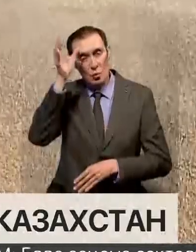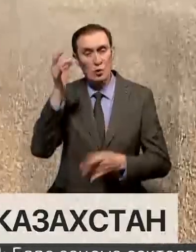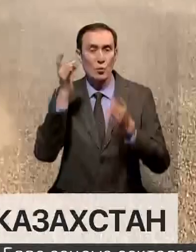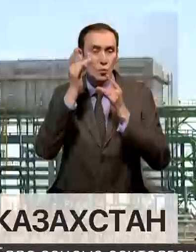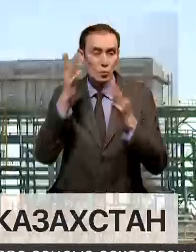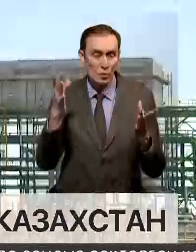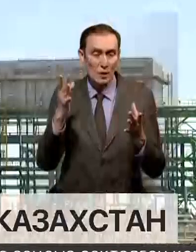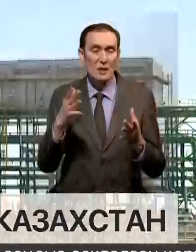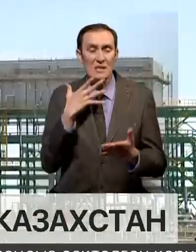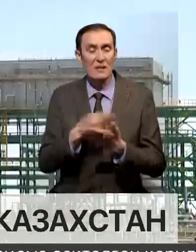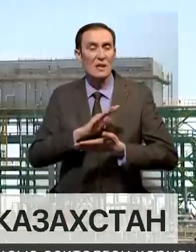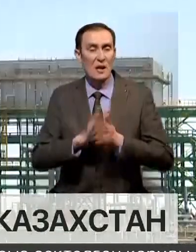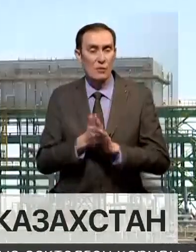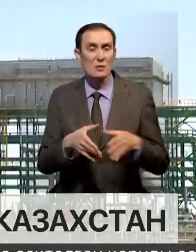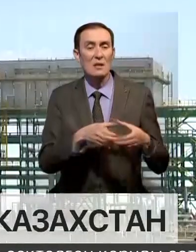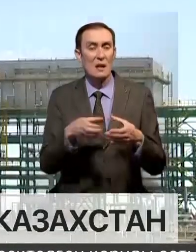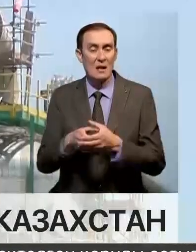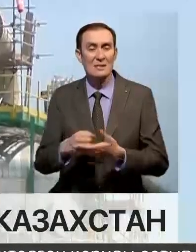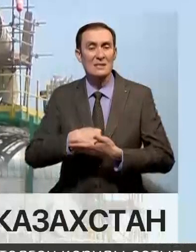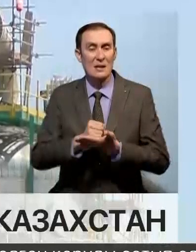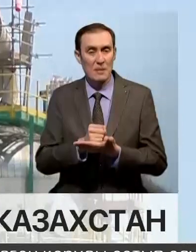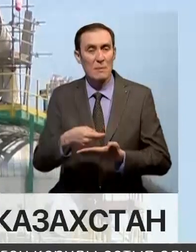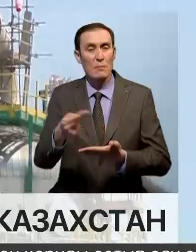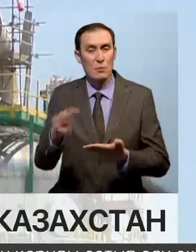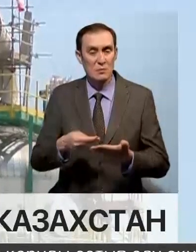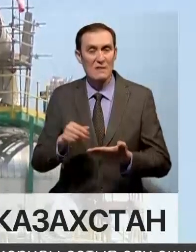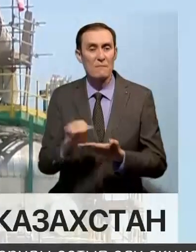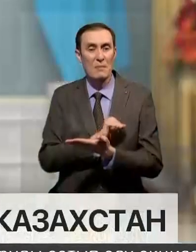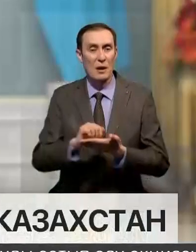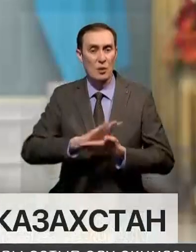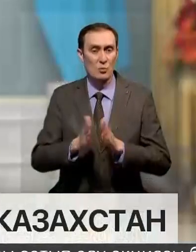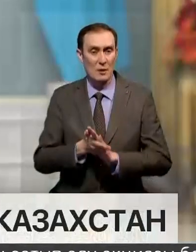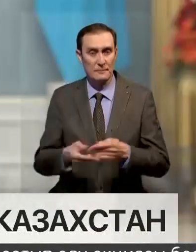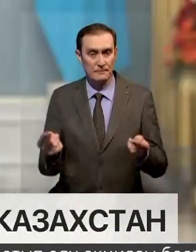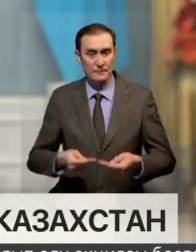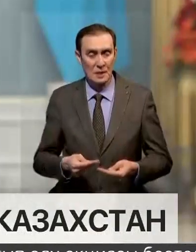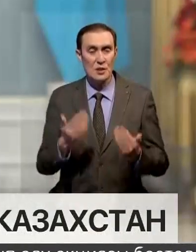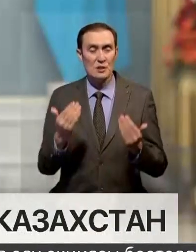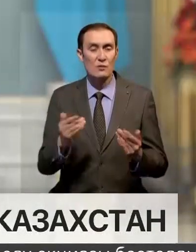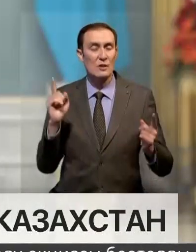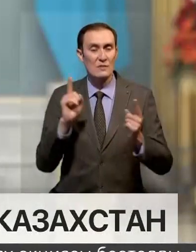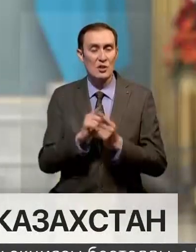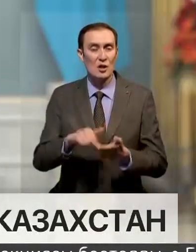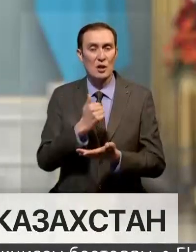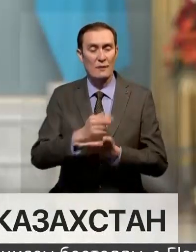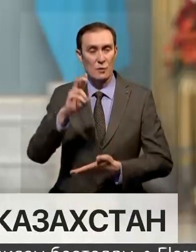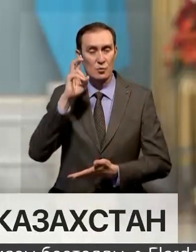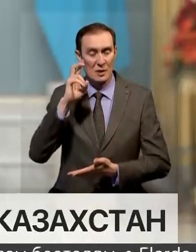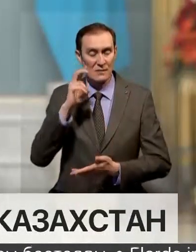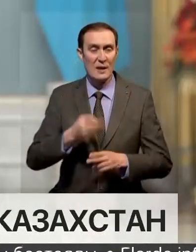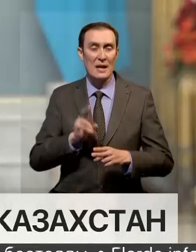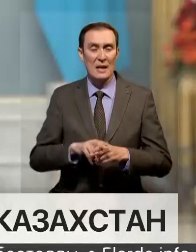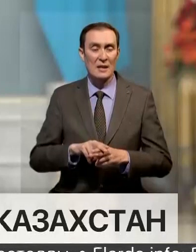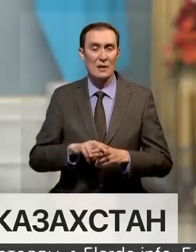культуры. Свои договоренности делегации закрепили подписями в меморандумах. Сегодняшняя встреча глав государств – своего рода